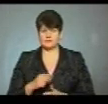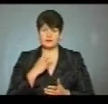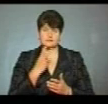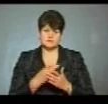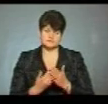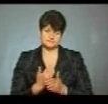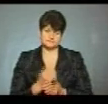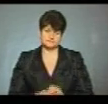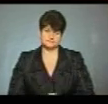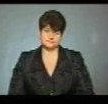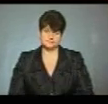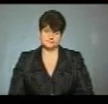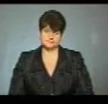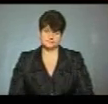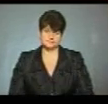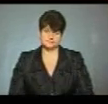у випуску.